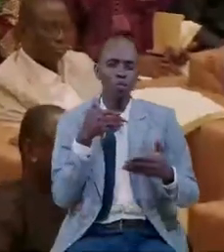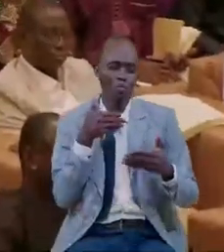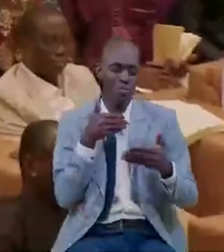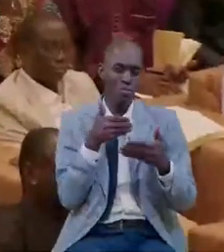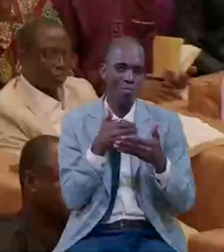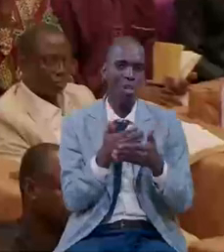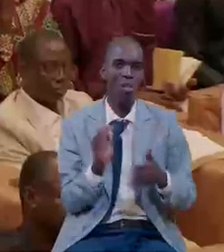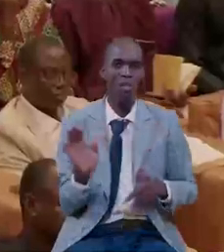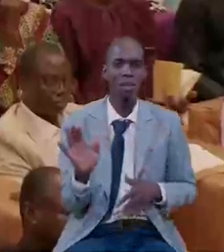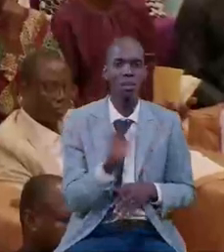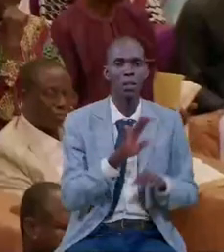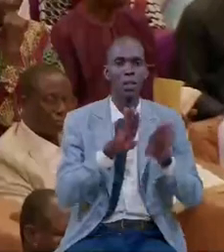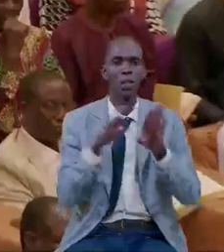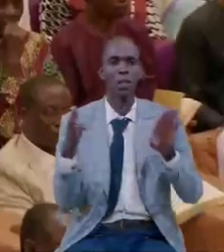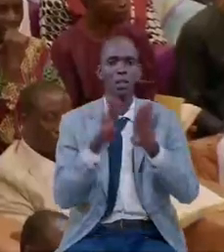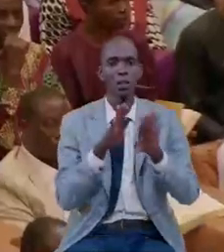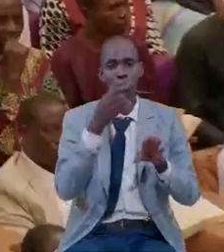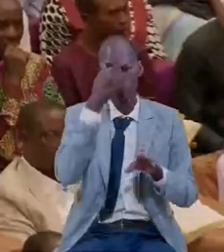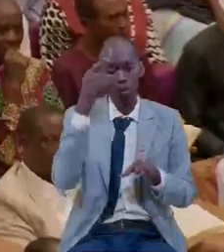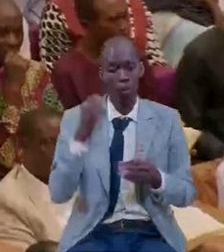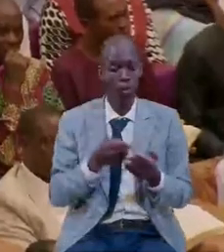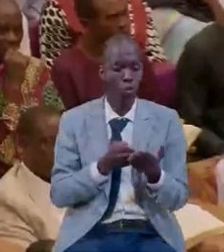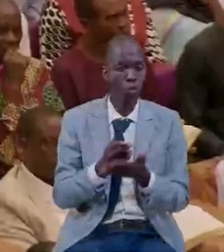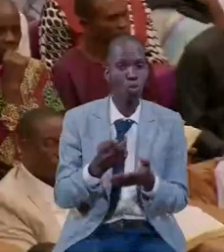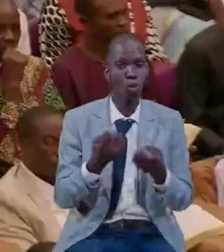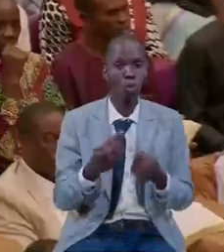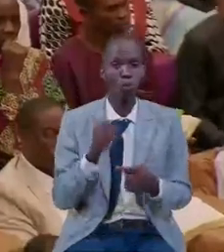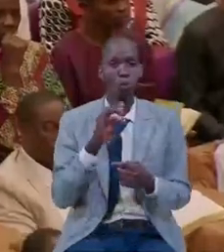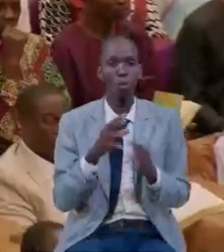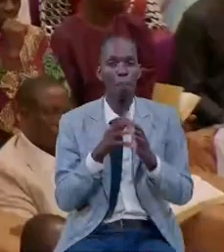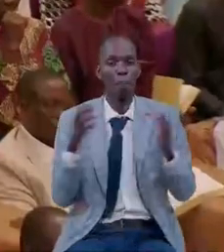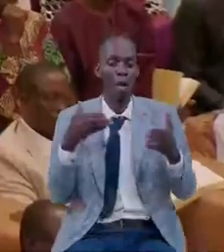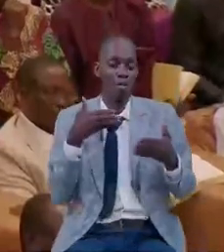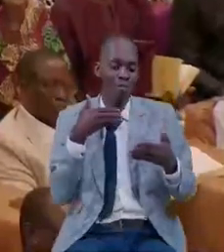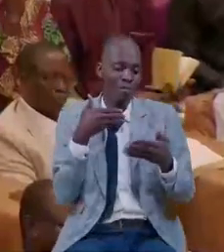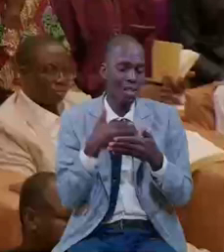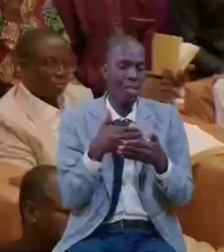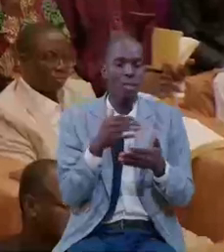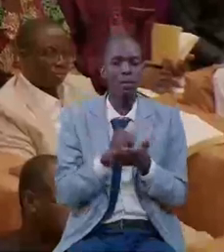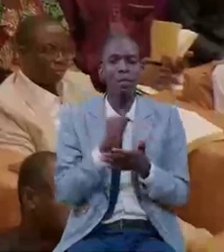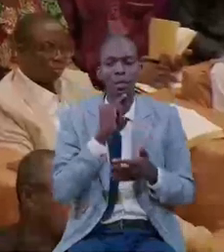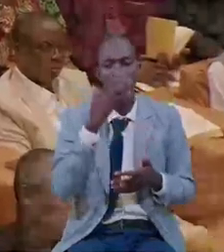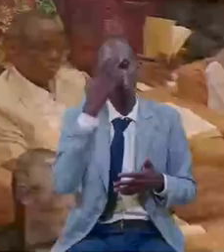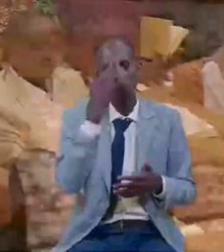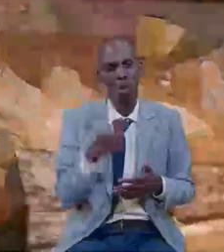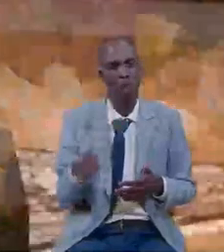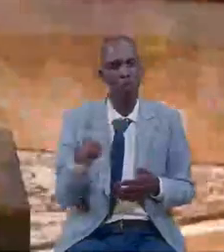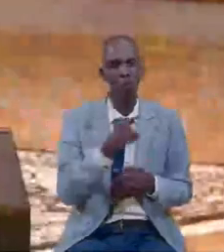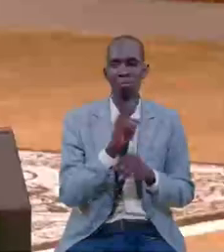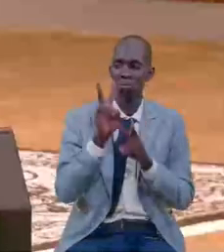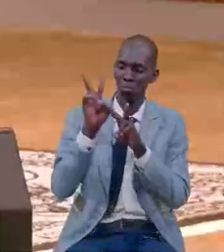s'est rapproché de leur seuil parce que la vérité s'est rapprochée d'eux. C'est pourquoi ils se moquaient de